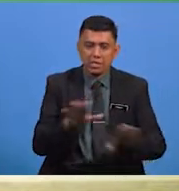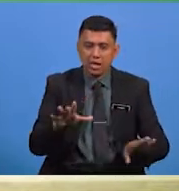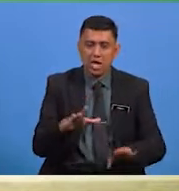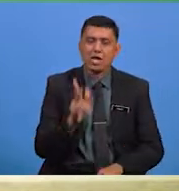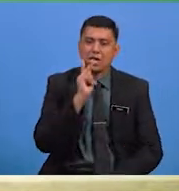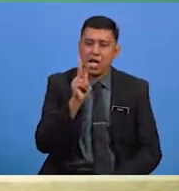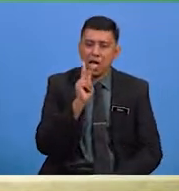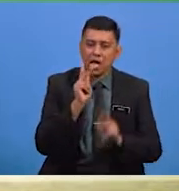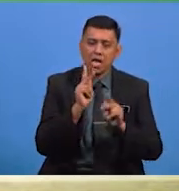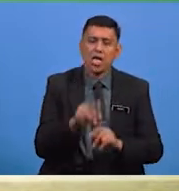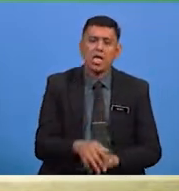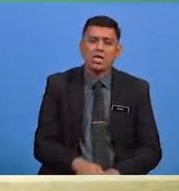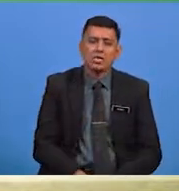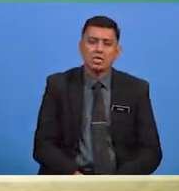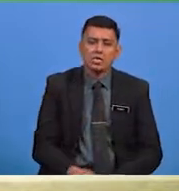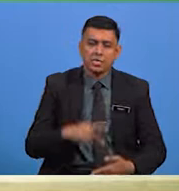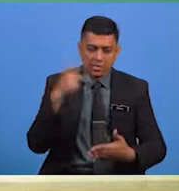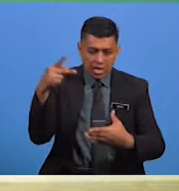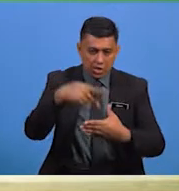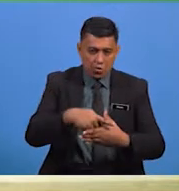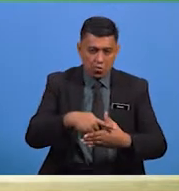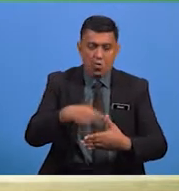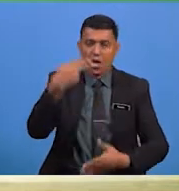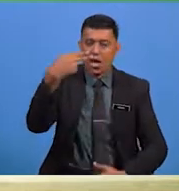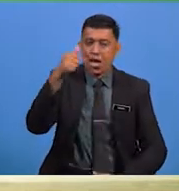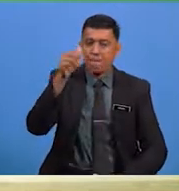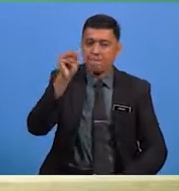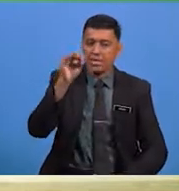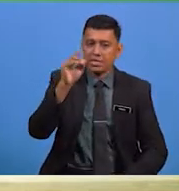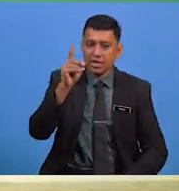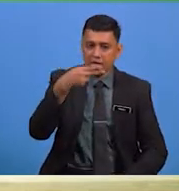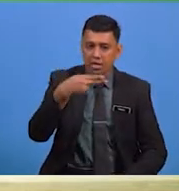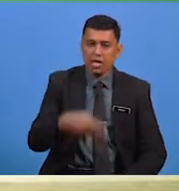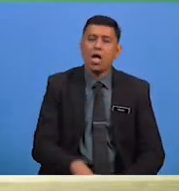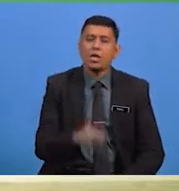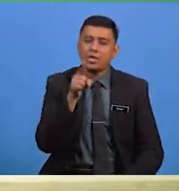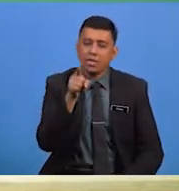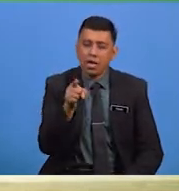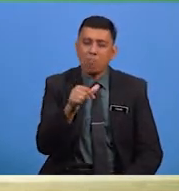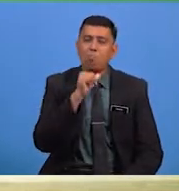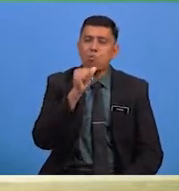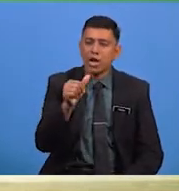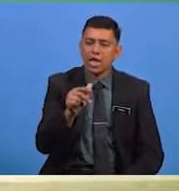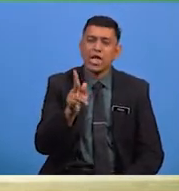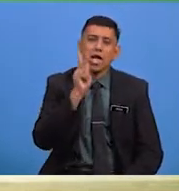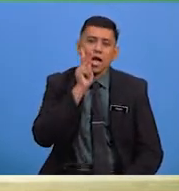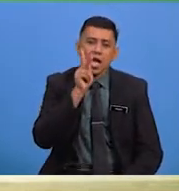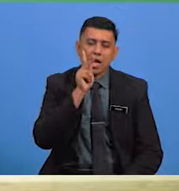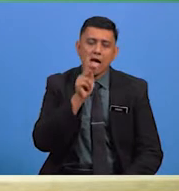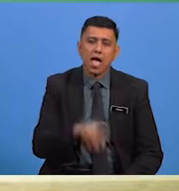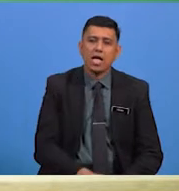kakak kandung Hamidah. Kotak biru, dia bukan kakak